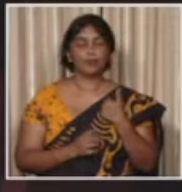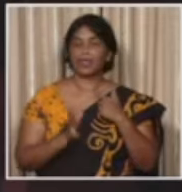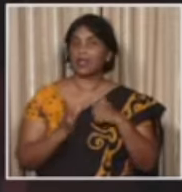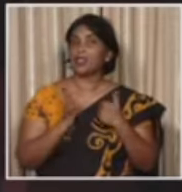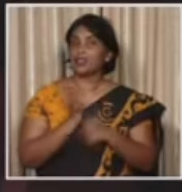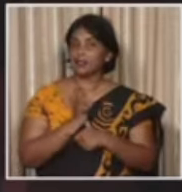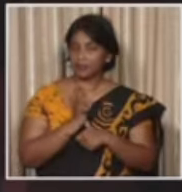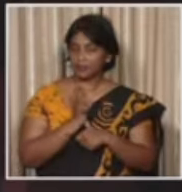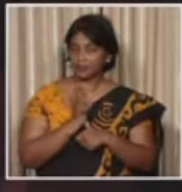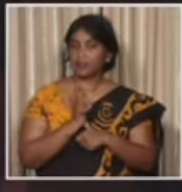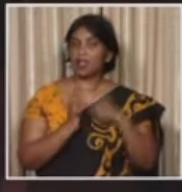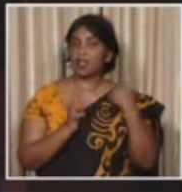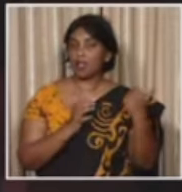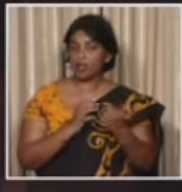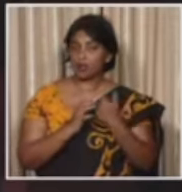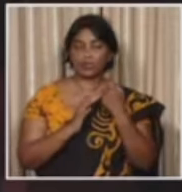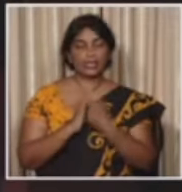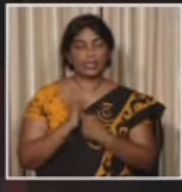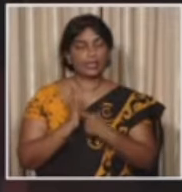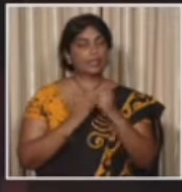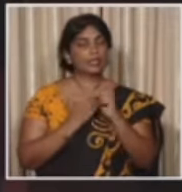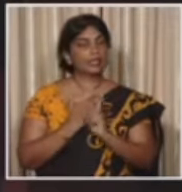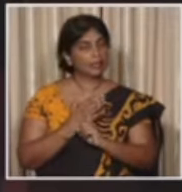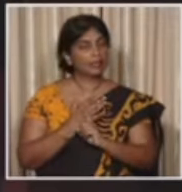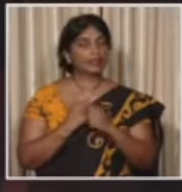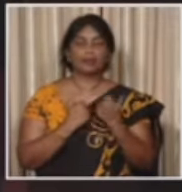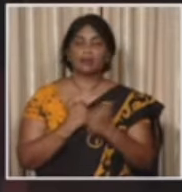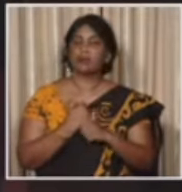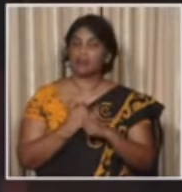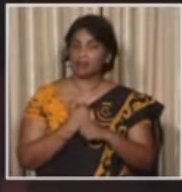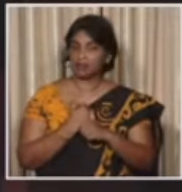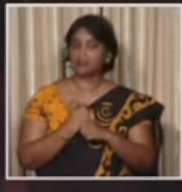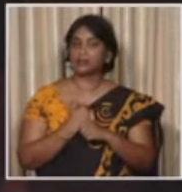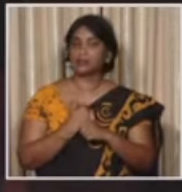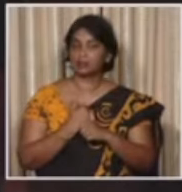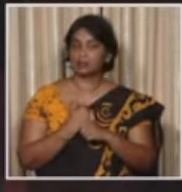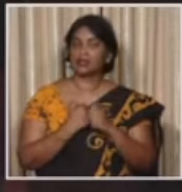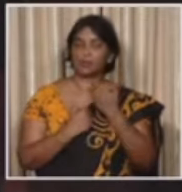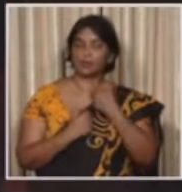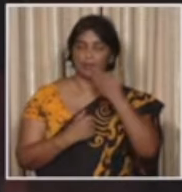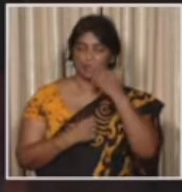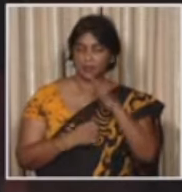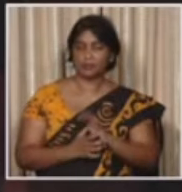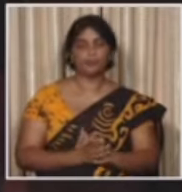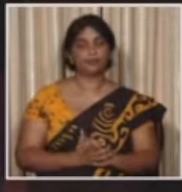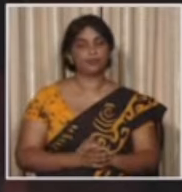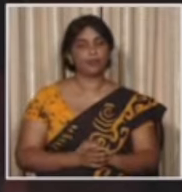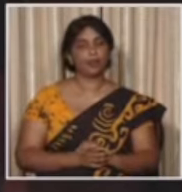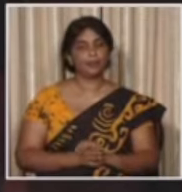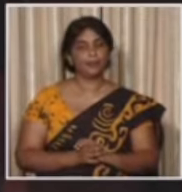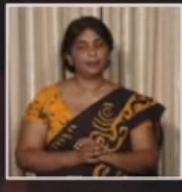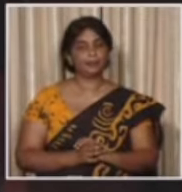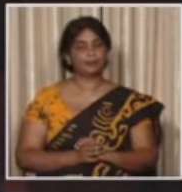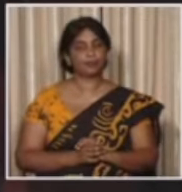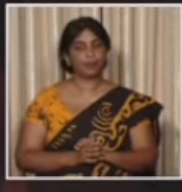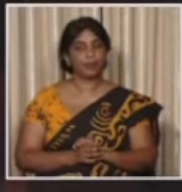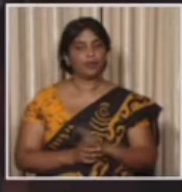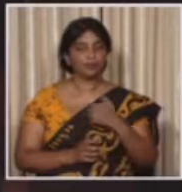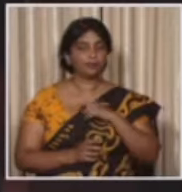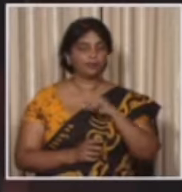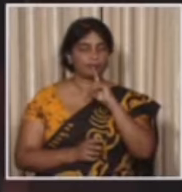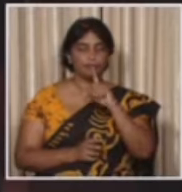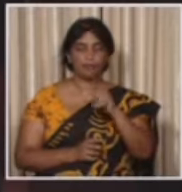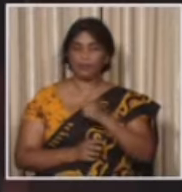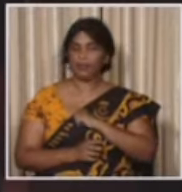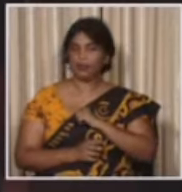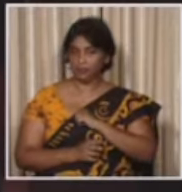පනතකට, නව නීති රීති සම්පාදනය කරන්නට හැකියාව ලැබීම ගැන. දැන් මම මතක් කරන්නට